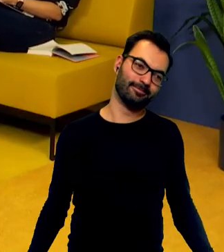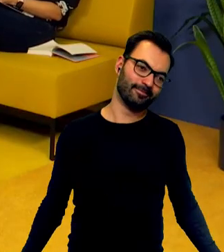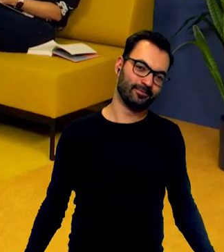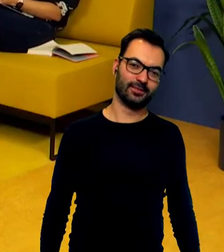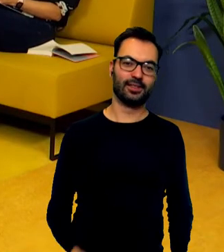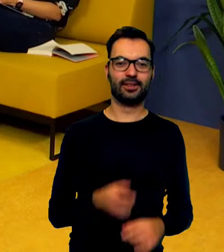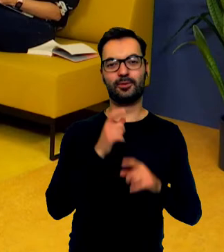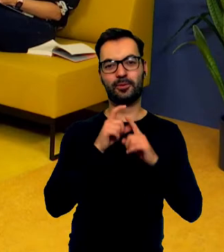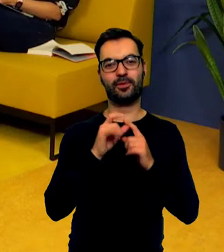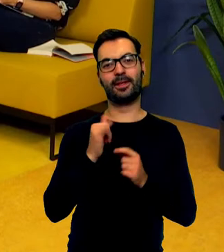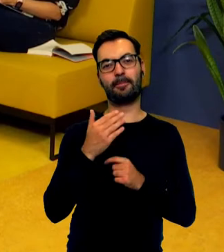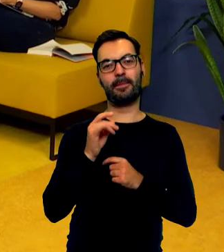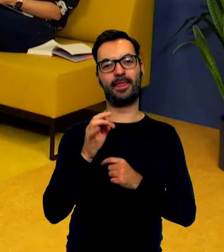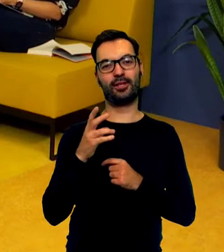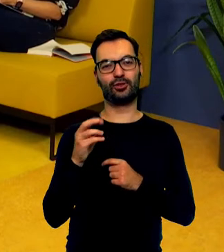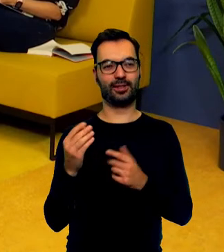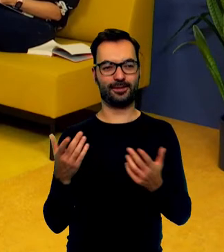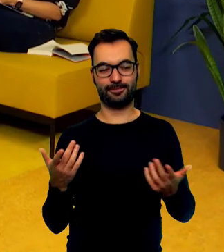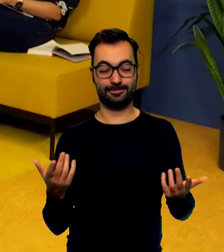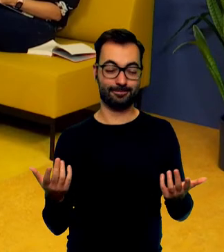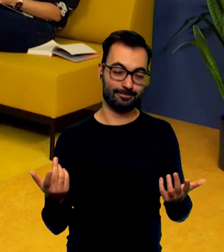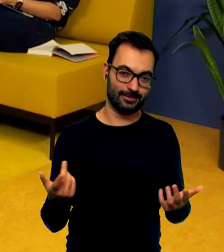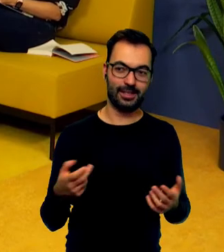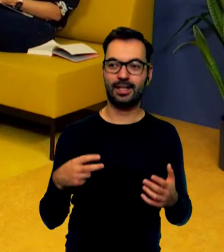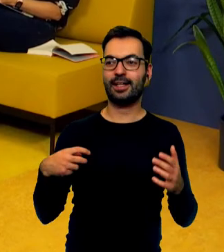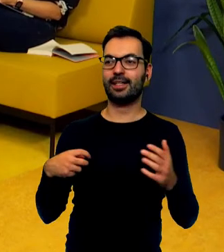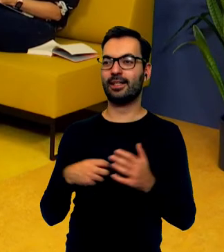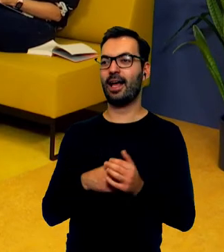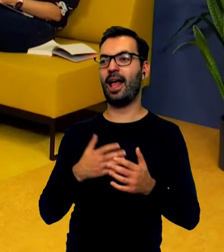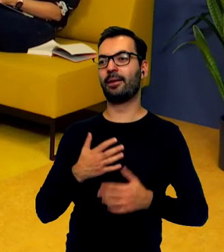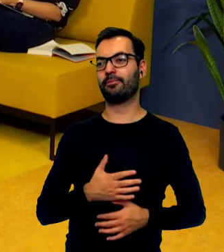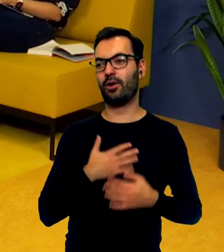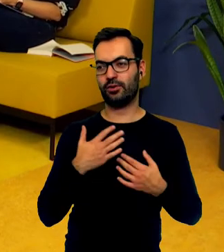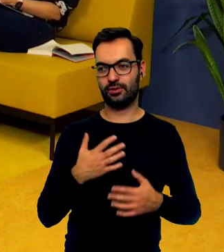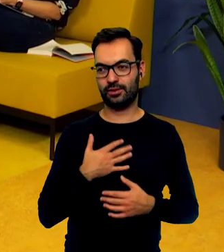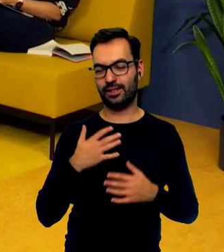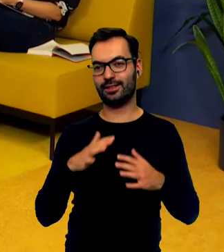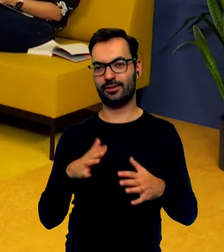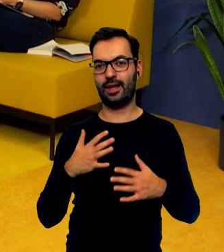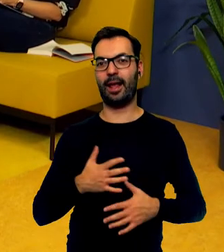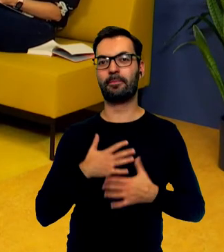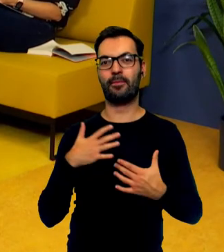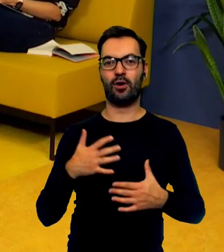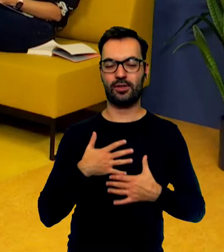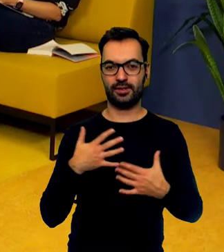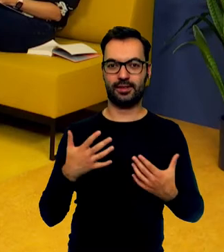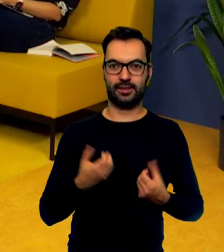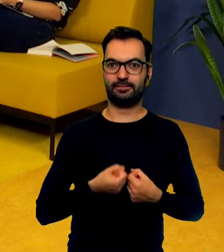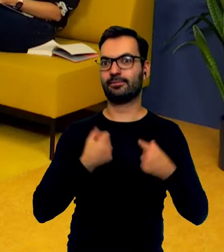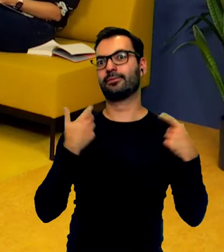takie impetyczne wyjaśnić. No takie, no, takie nacechowane jakie? Emocjonalnie okay. Bardzo, nazwijmy to.